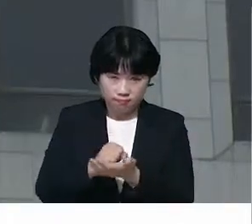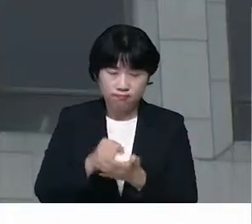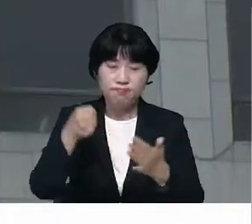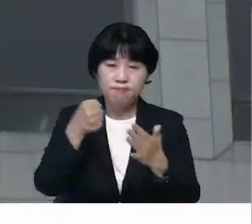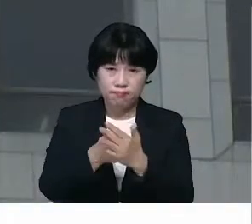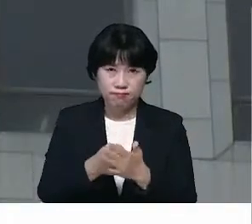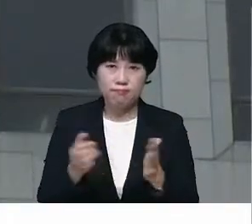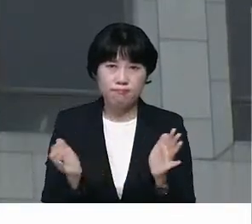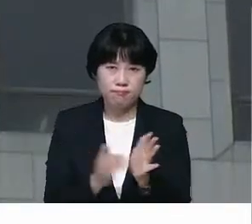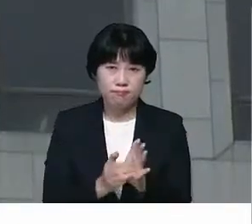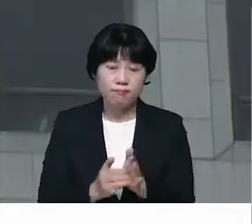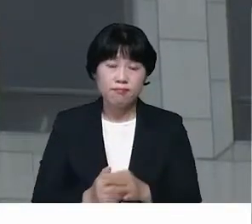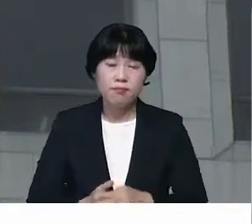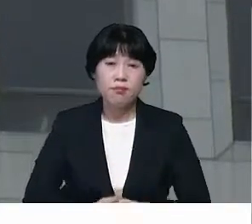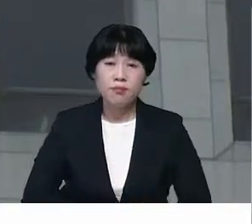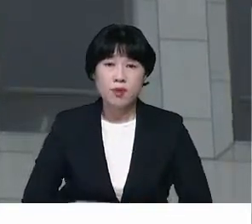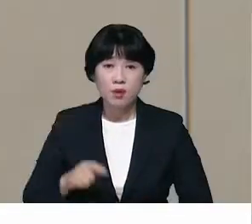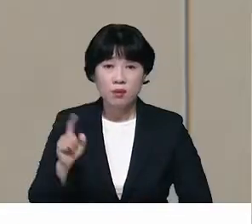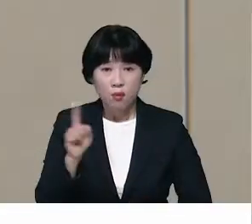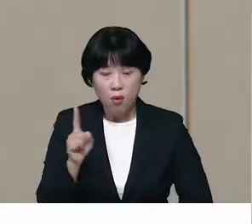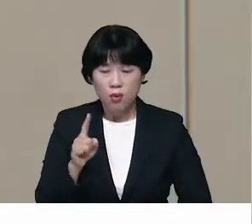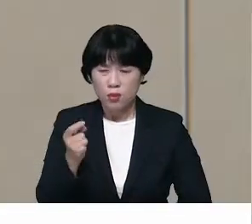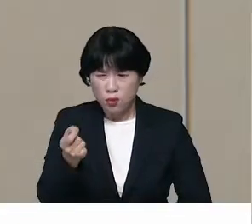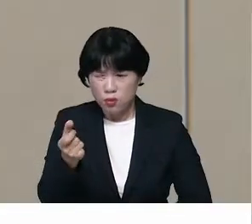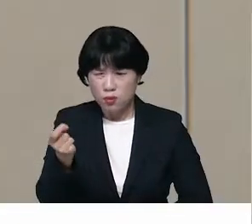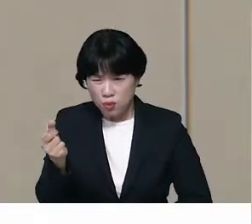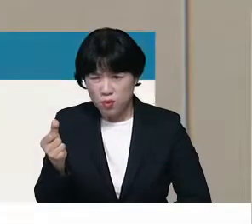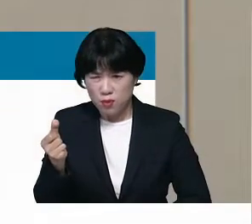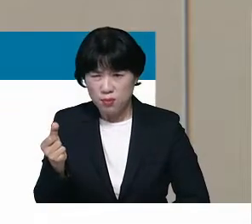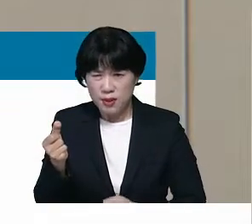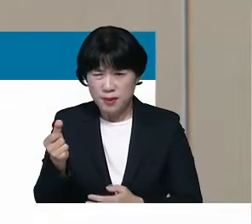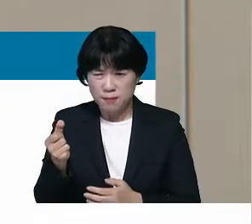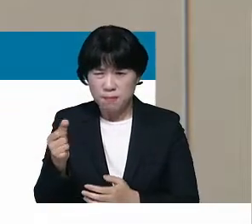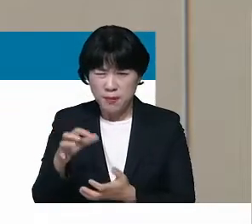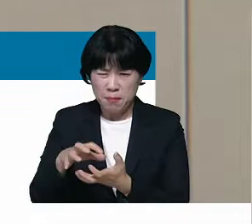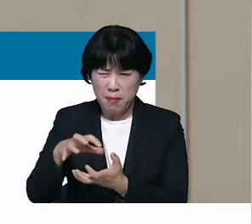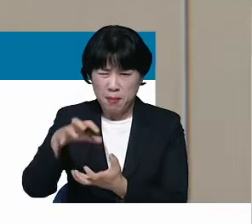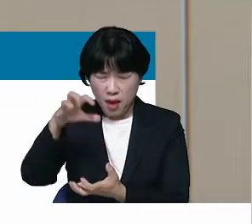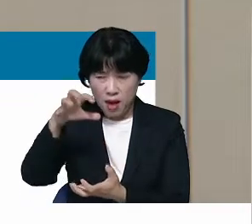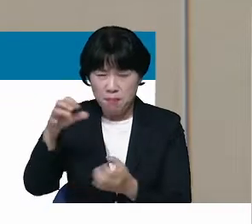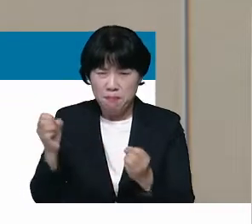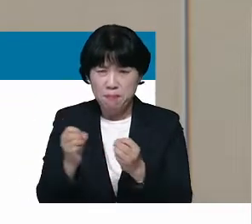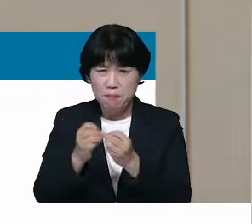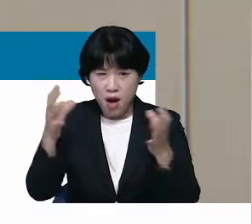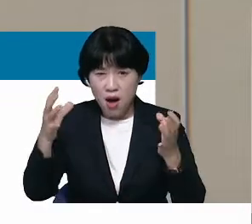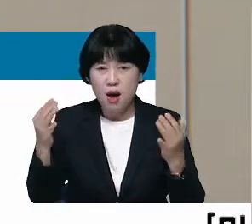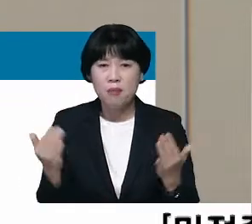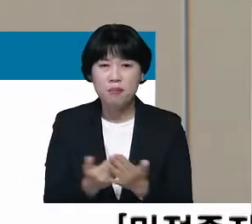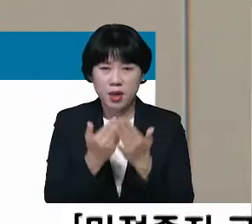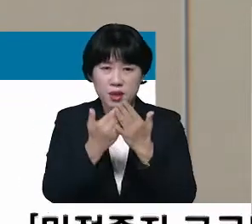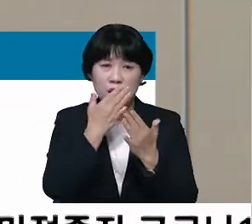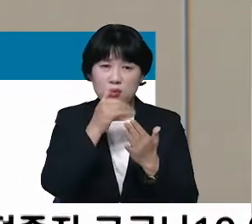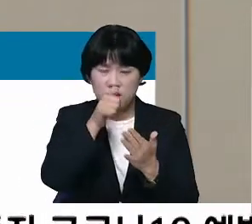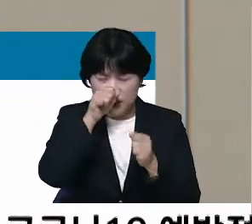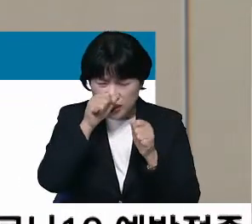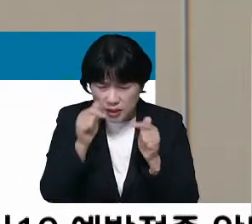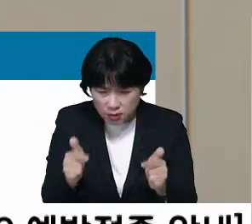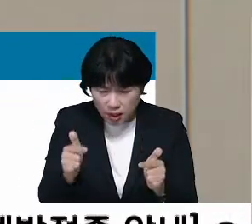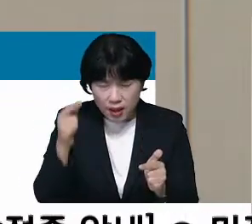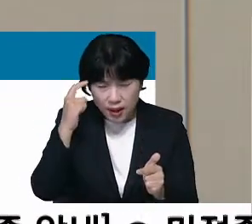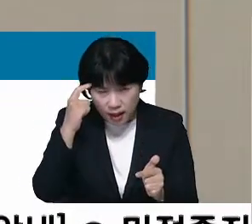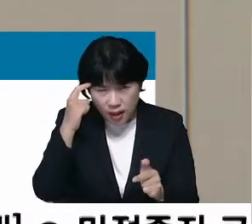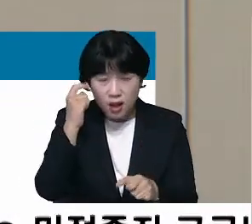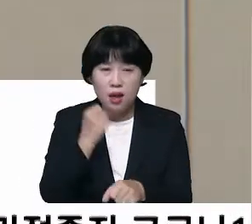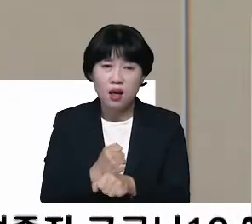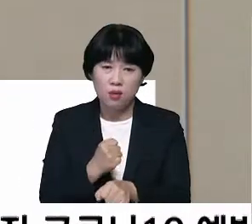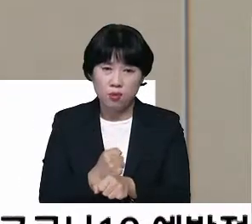때문입니다 조금 조금씩 쌓여 온 것을 한번 터지면서 발전할 수 있는 좋은 계기가 됐고